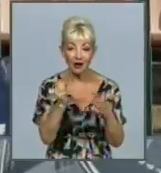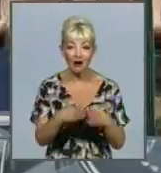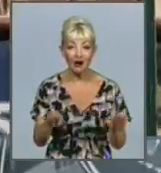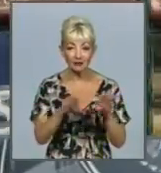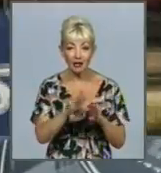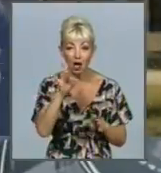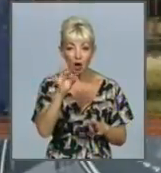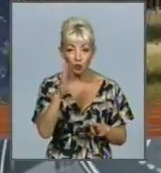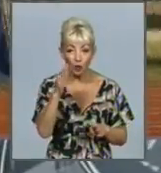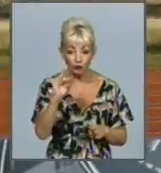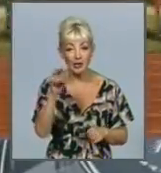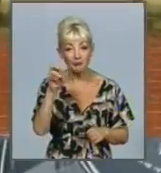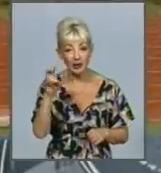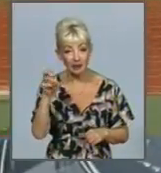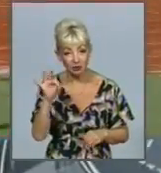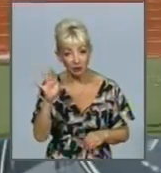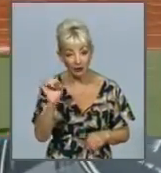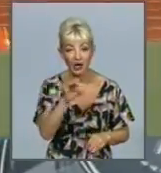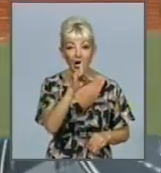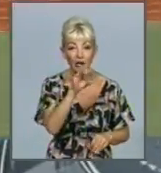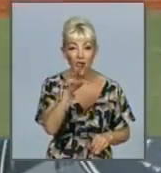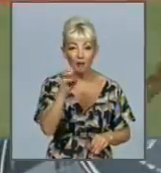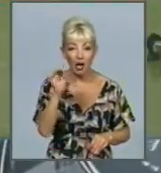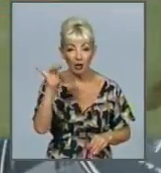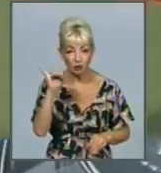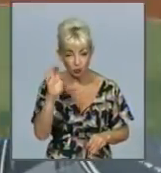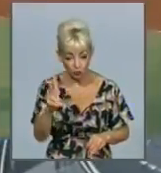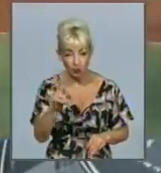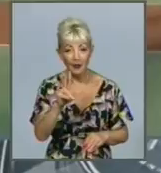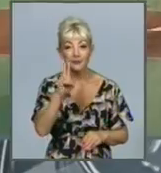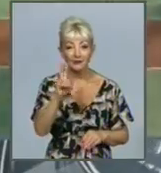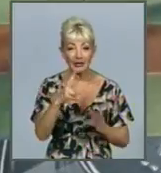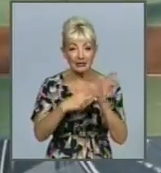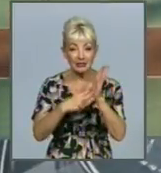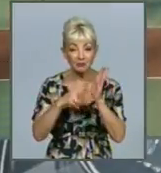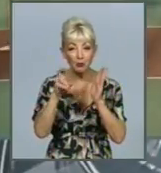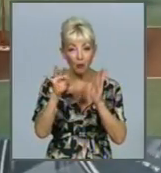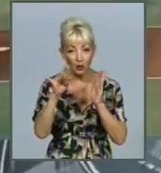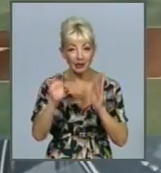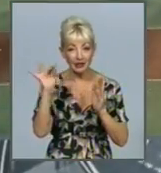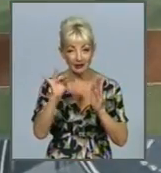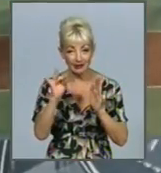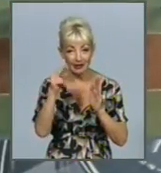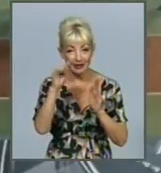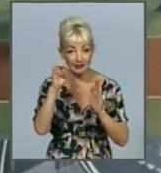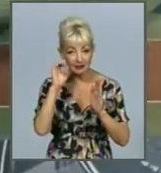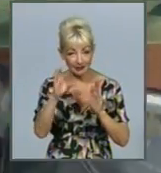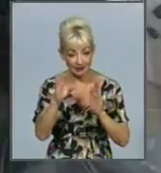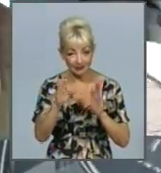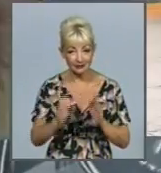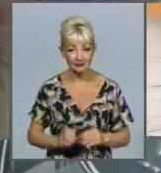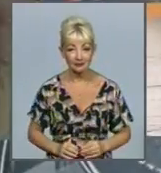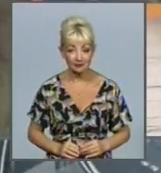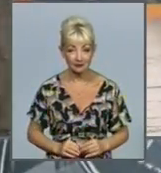Ирина Рофи-Бекетова и София Ромасюк, которые поднялись на пьедестал в семиборье и метании диска соответственно.